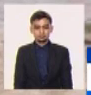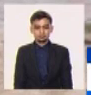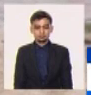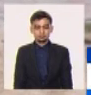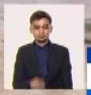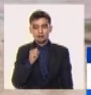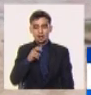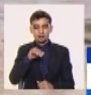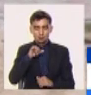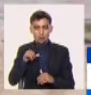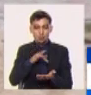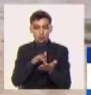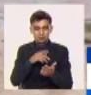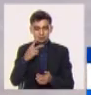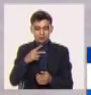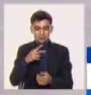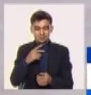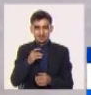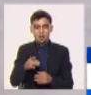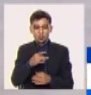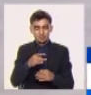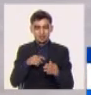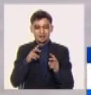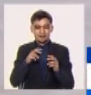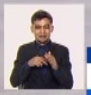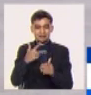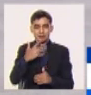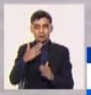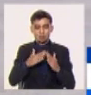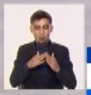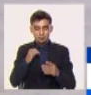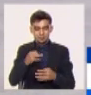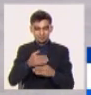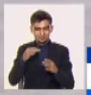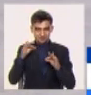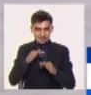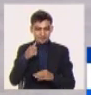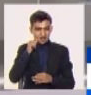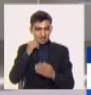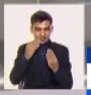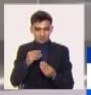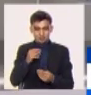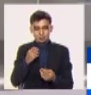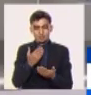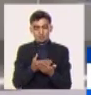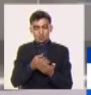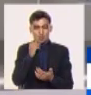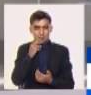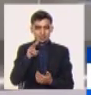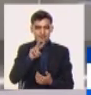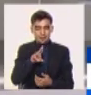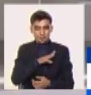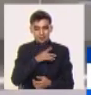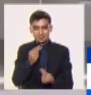Бұл Ақтау қаласының 20-шы шағын ауданындағы 35-ші үйдің ауласы. Оқиға кеше дәл осы жерде күндізгі сағат 2-лер шамасында болған.